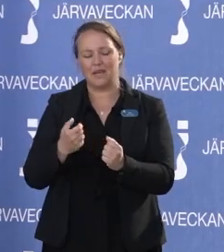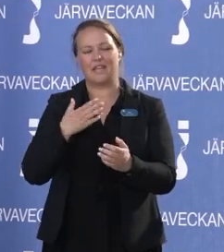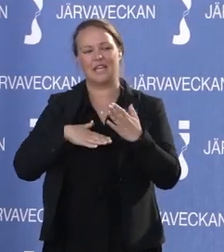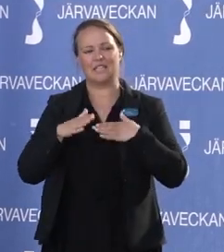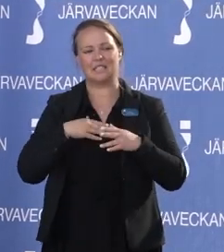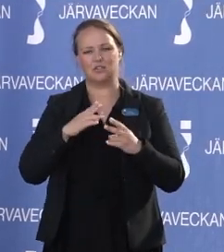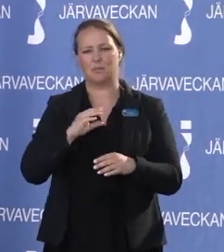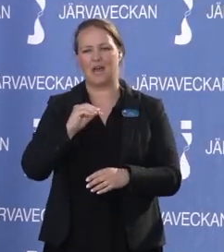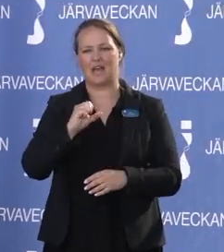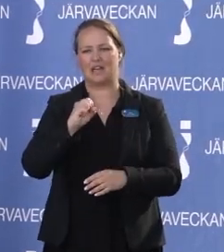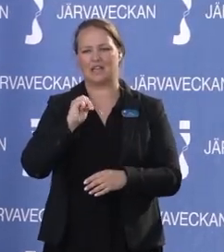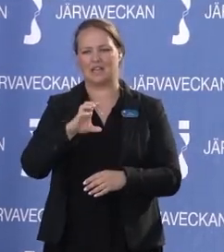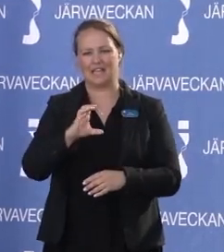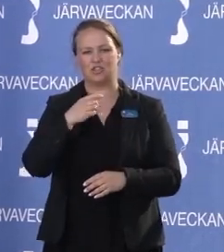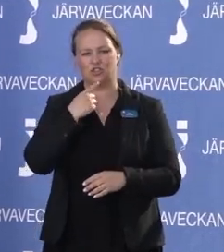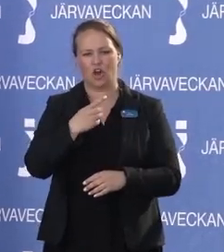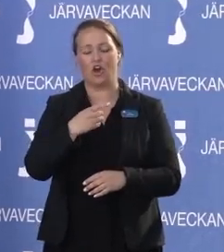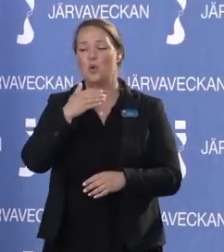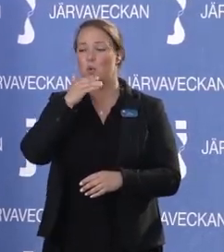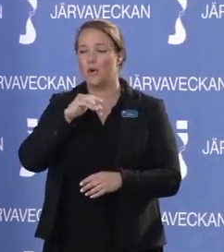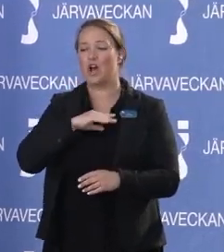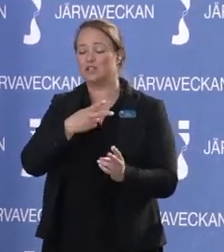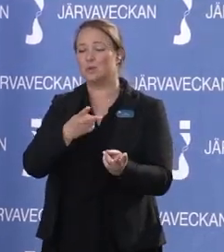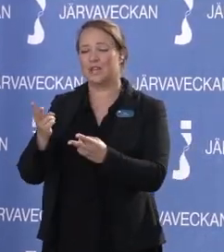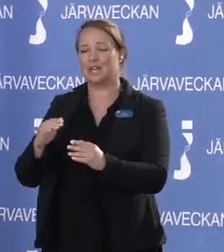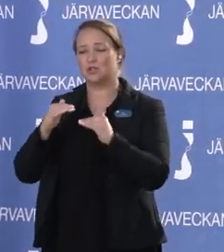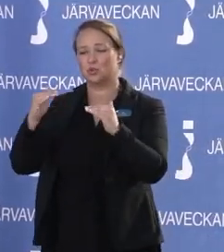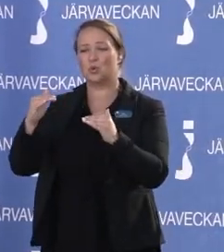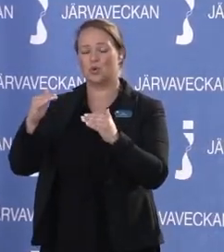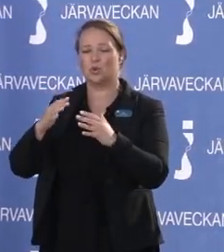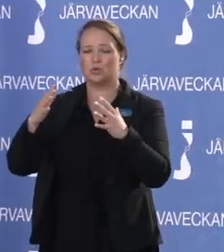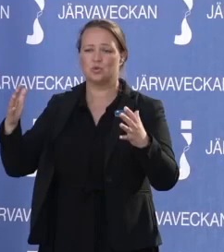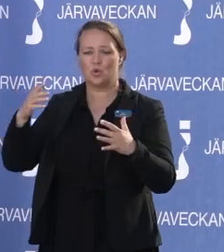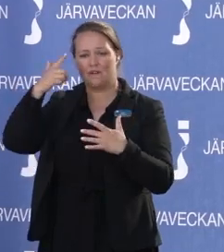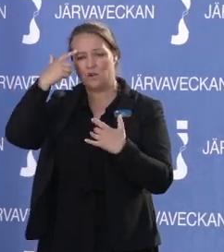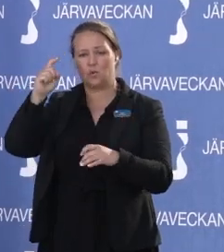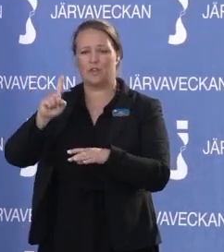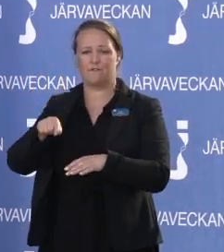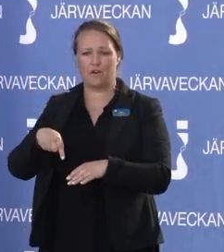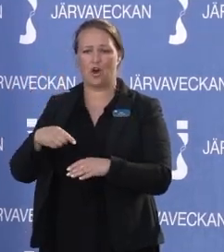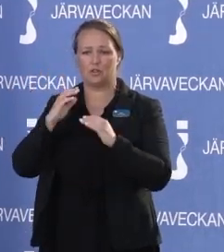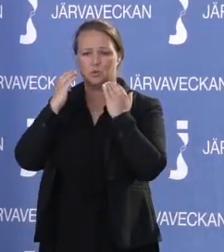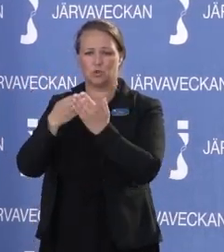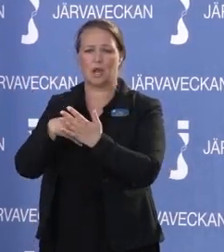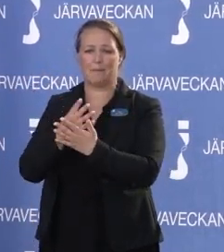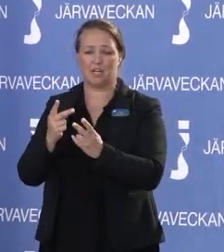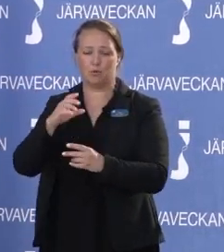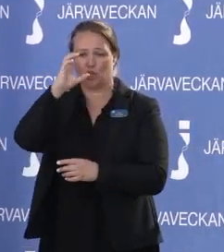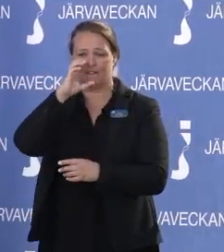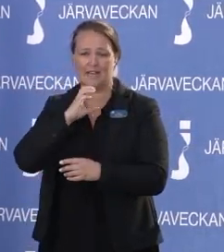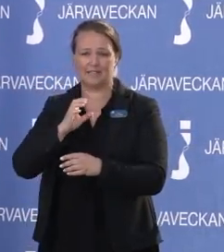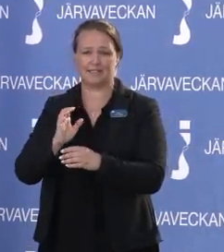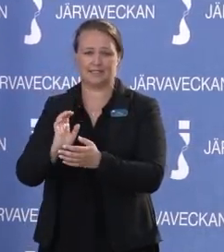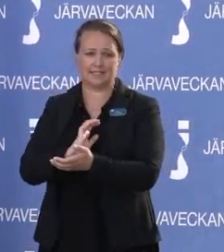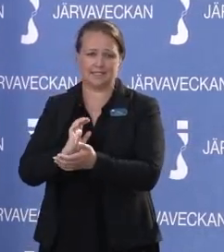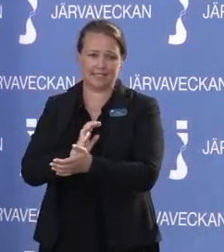unga har ju generellt högre förtroende för medier och även för kvällstidningarna. Och det kan man ju spekulera i.